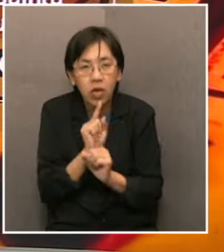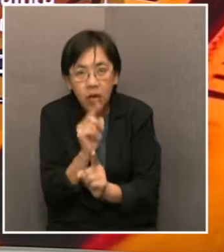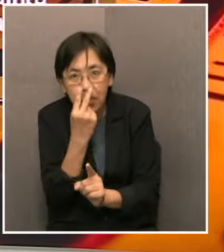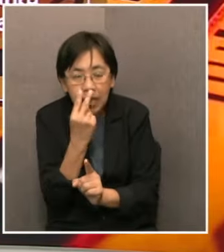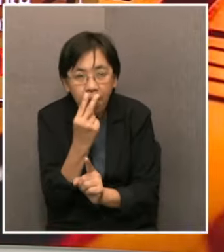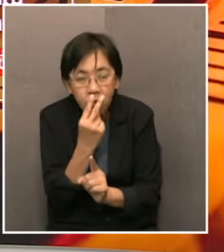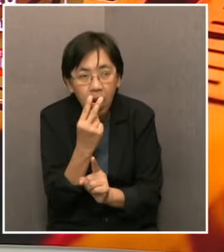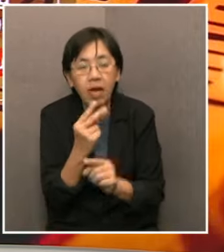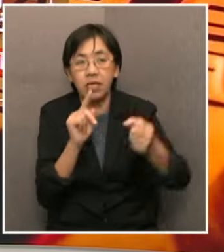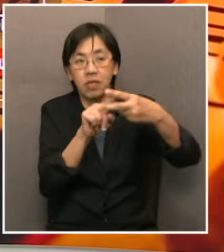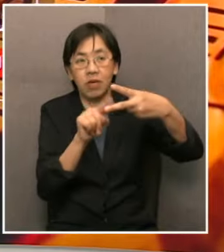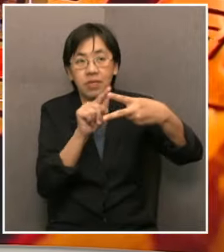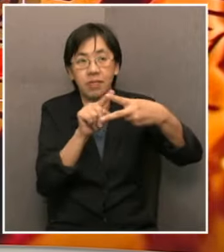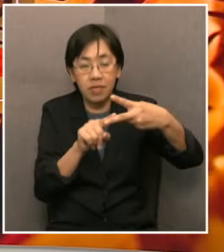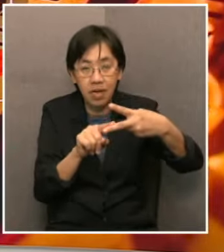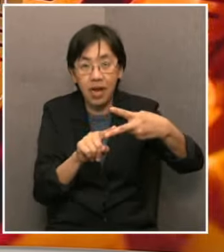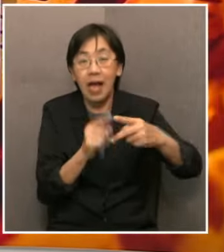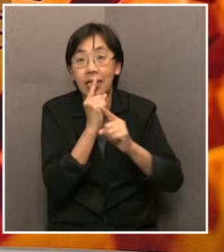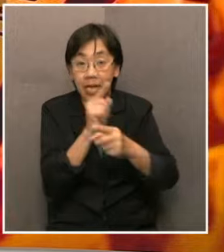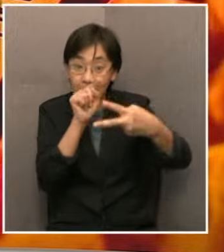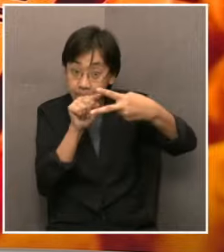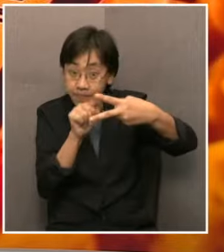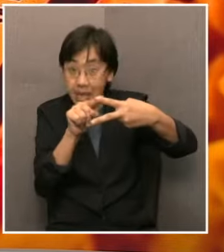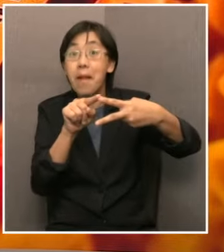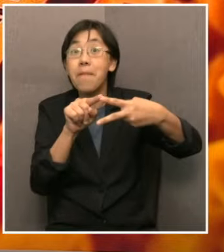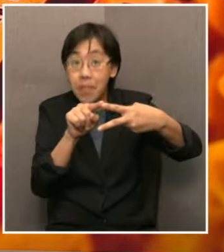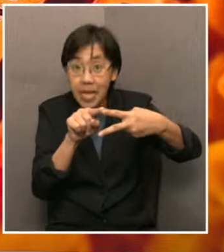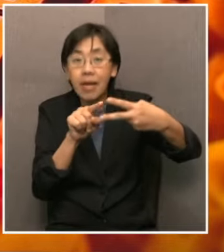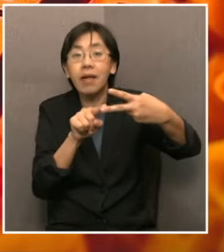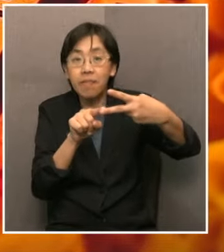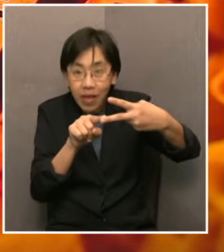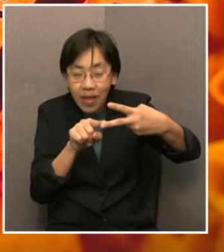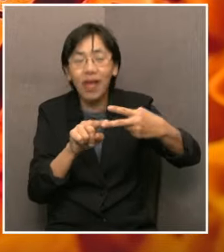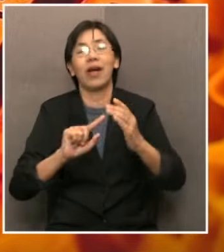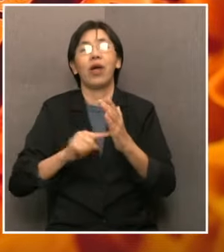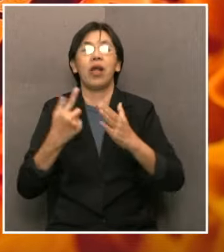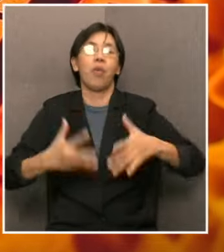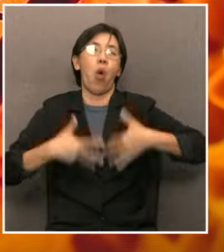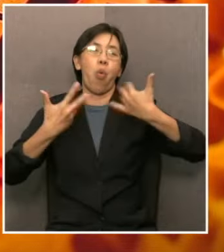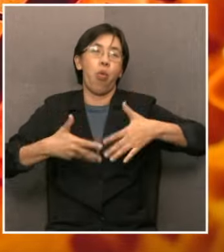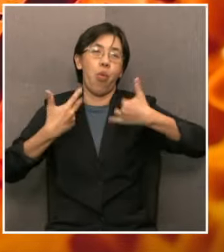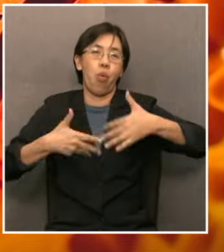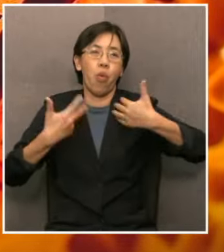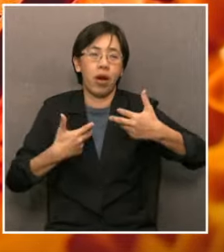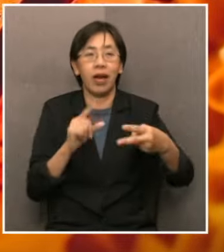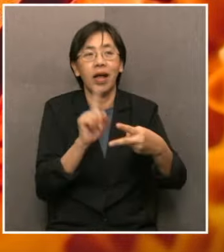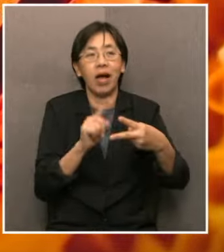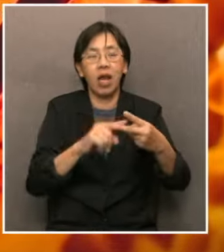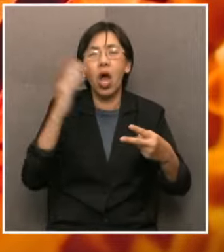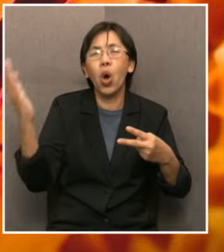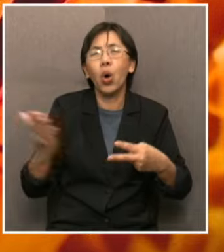ัจจัย 2 เรื่องสำคัญมต้องตรงตามเกรณนี้จึจะปากาชวเราเข้สู่หนาร้ได้อย่เป็ทางการเรื่องแรกกคือเรื่ของ ลมล